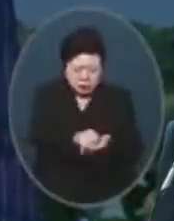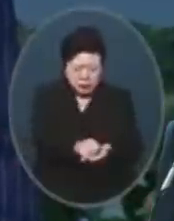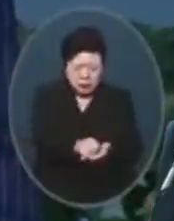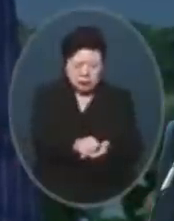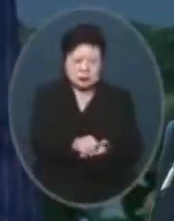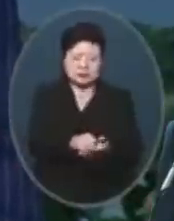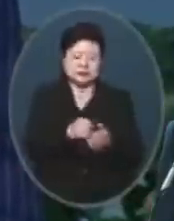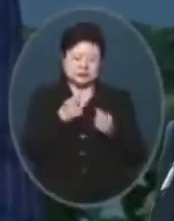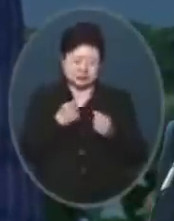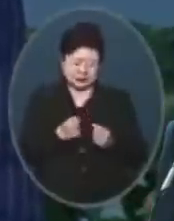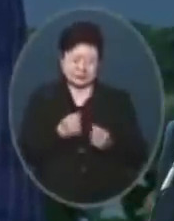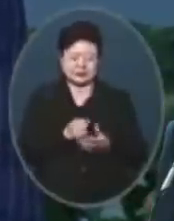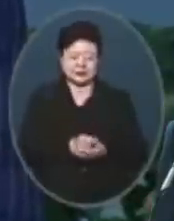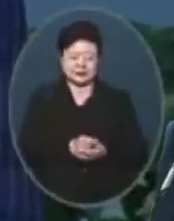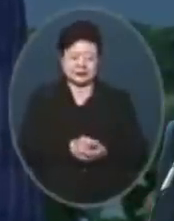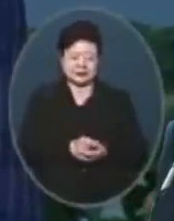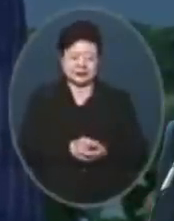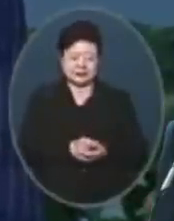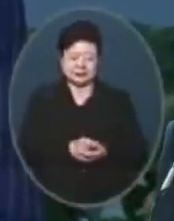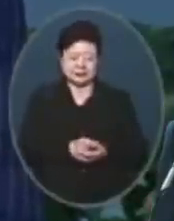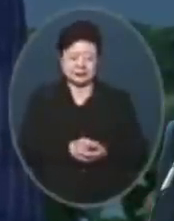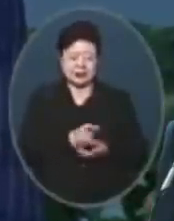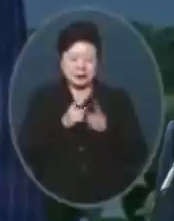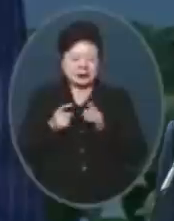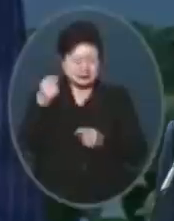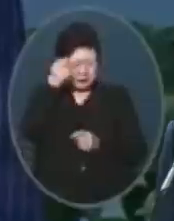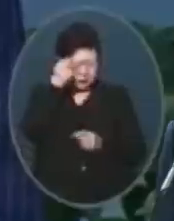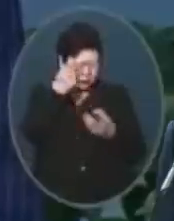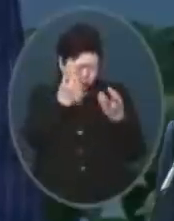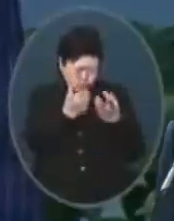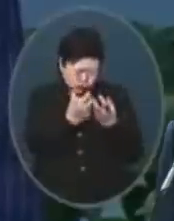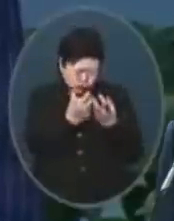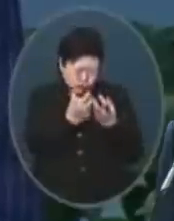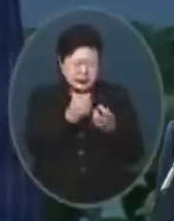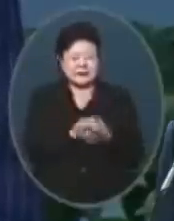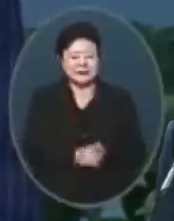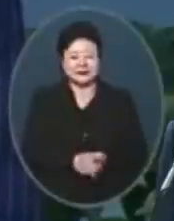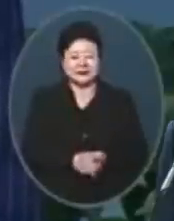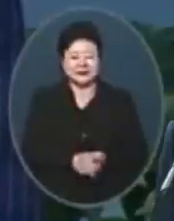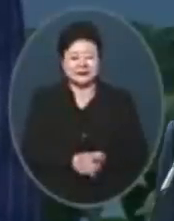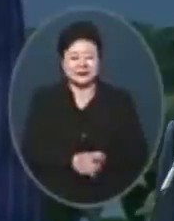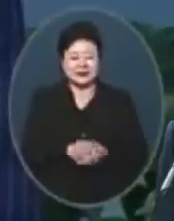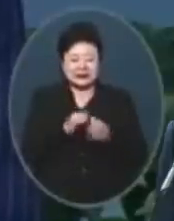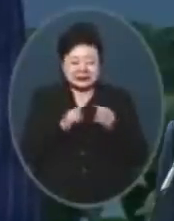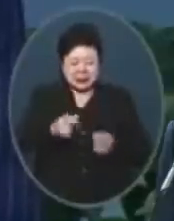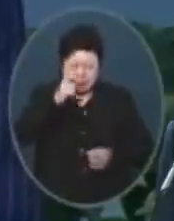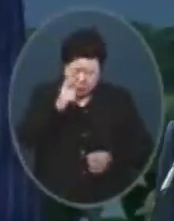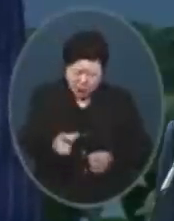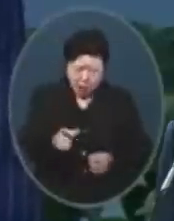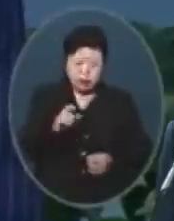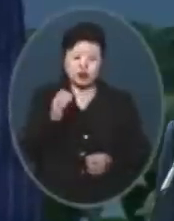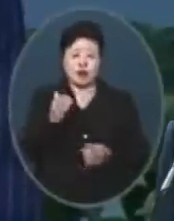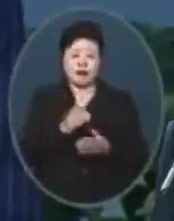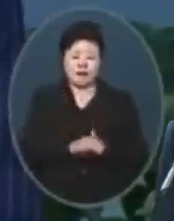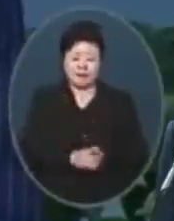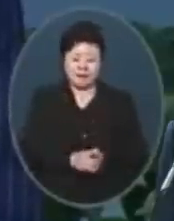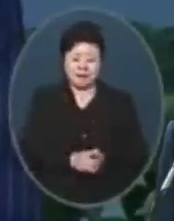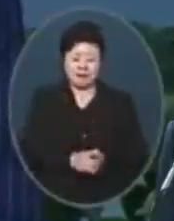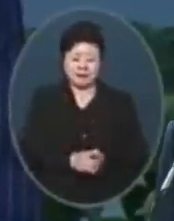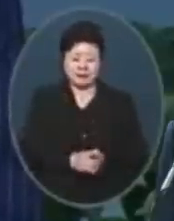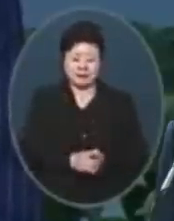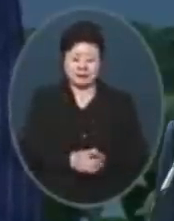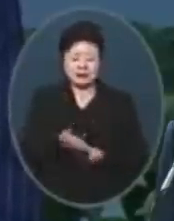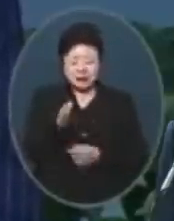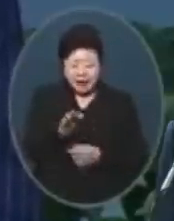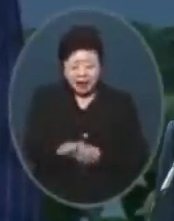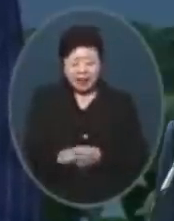계셔서 말씀과 성령이 충만하면 인간은 강한 존재가 됩니다.